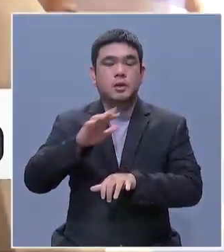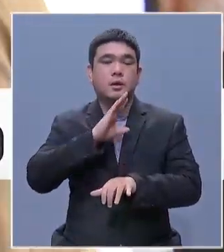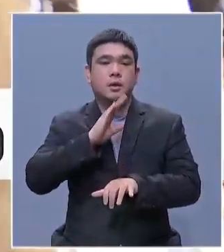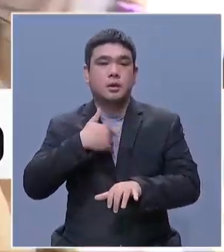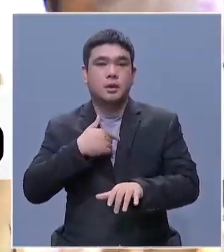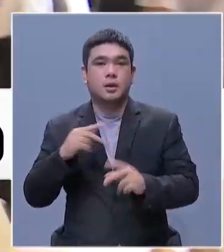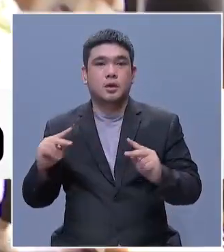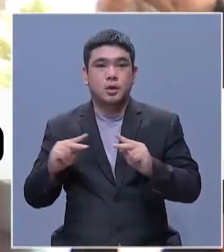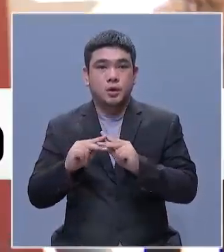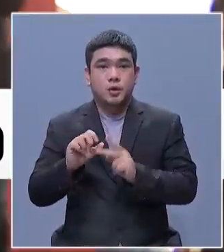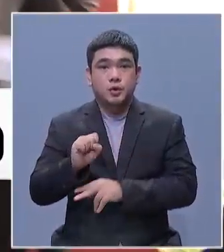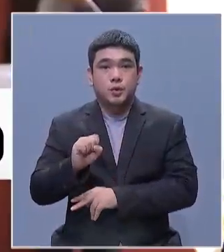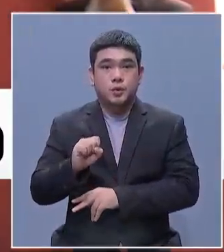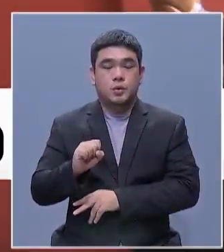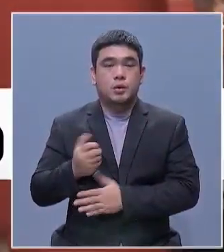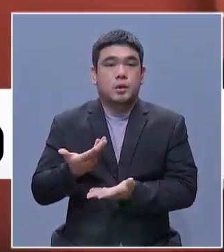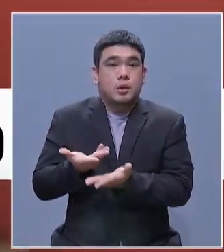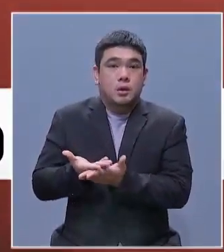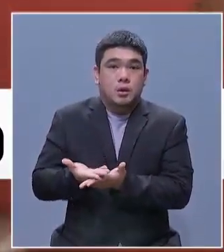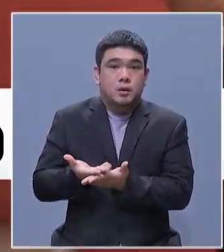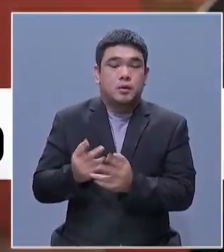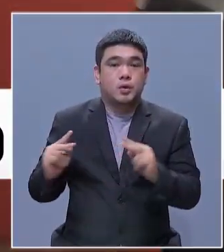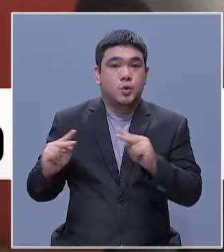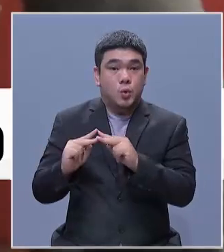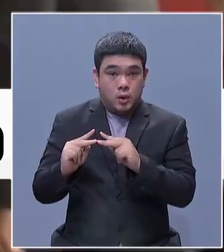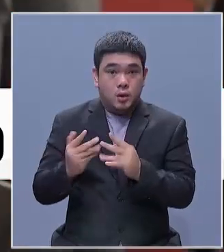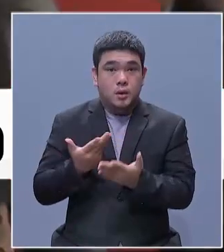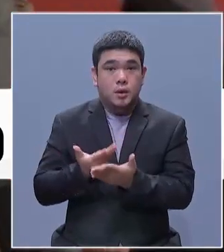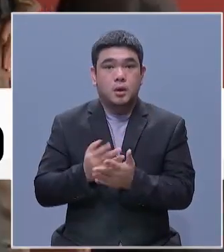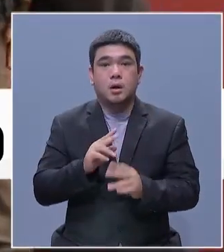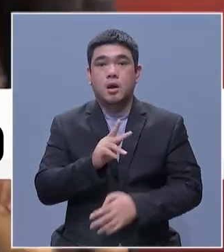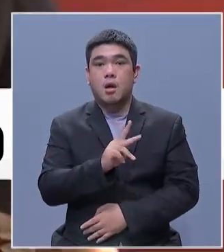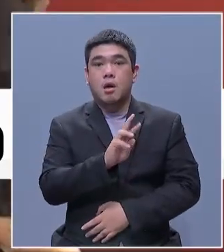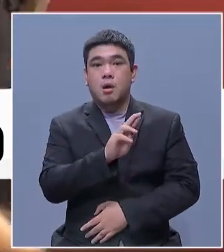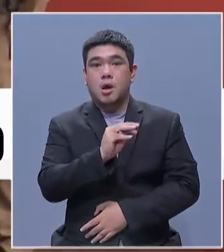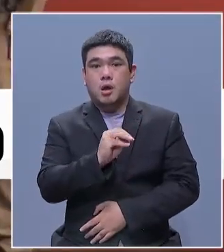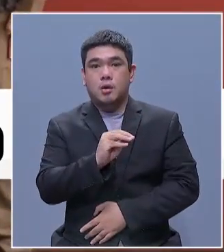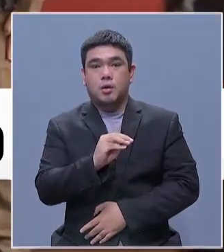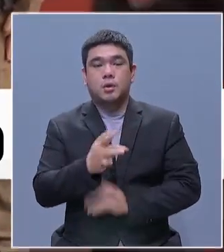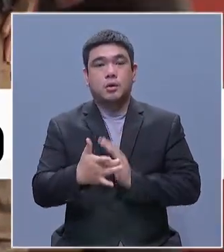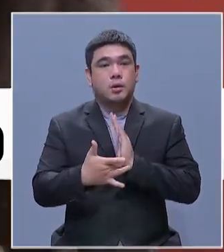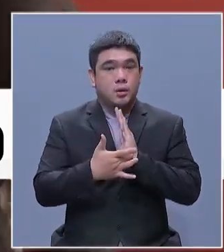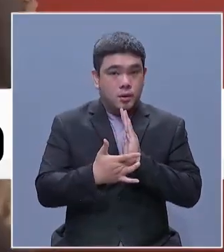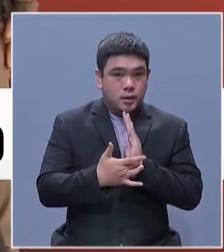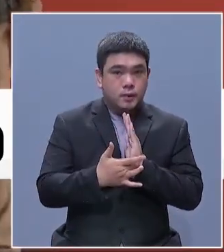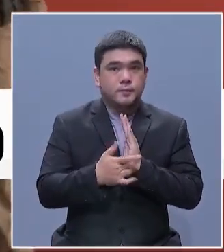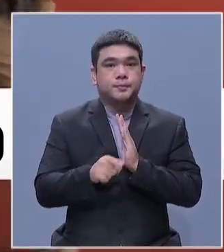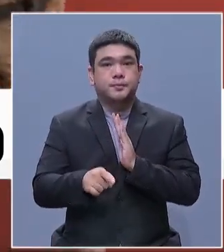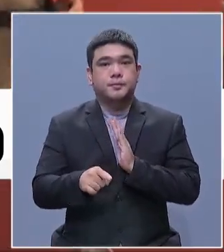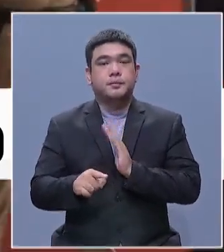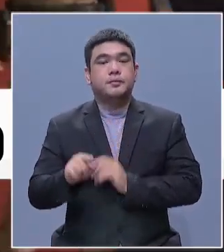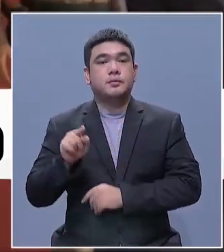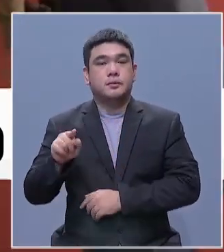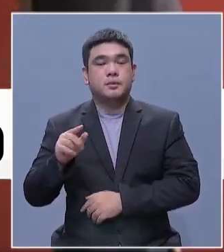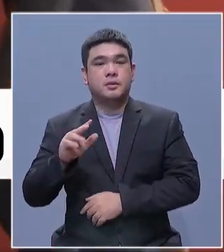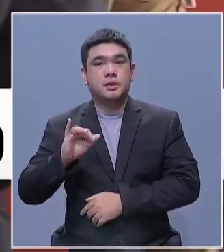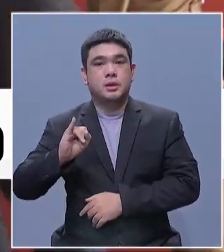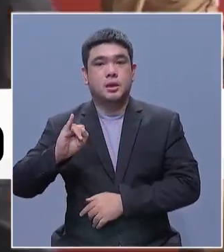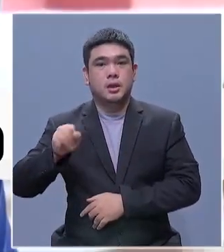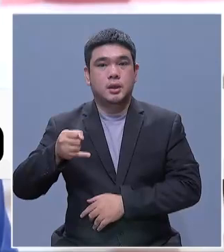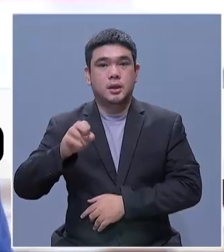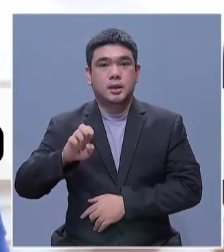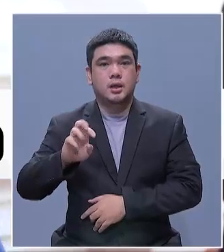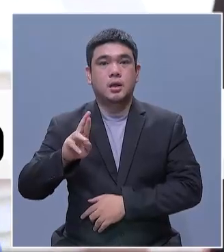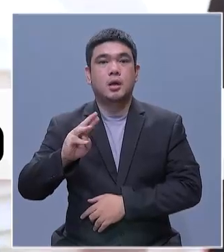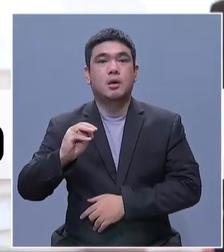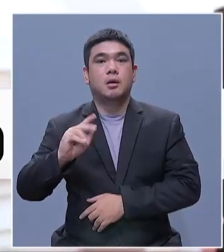งรัฐมนตรีกลาโหมคุณประเสริฐจันทระรวงทองรัฐมนตรีกระทรวงดิจิทัลคุณกฤษดาจีนะวิจารณะรัฐ